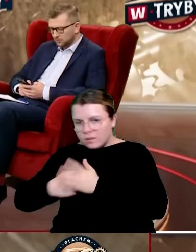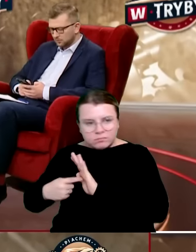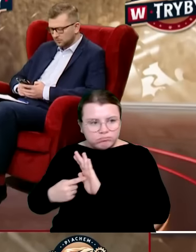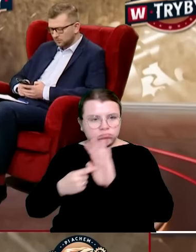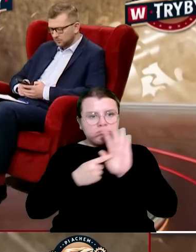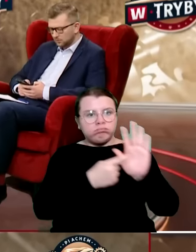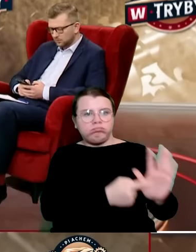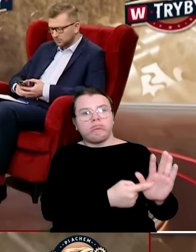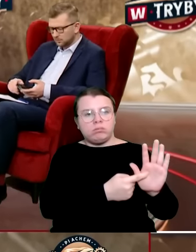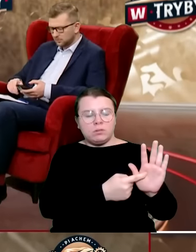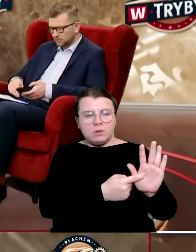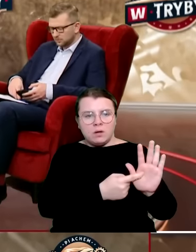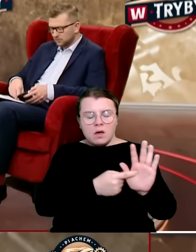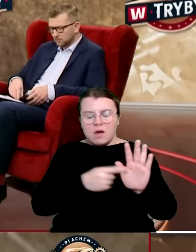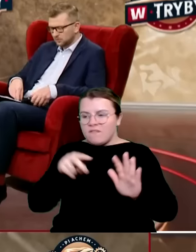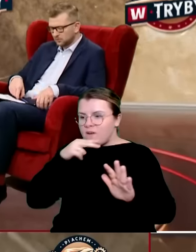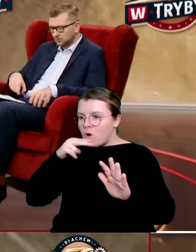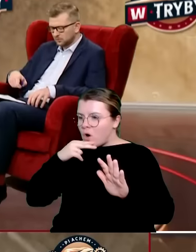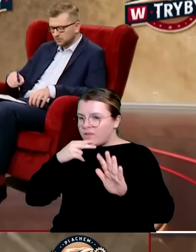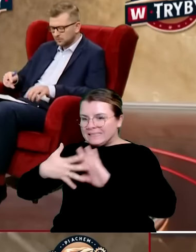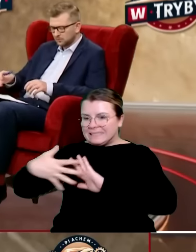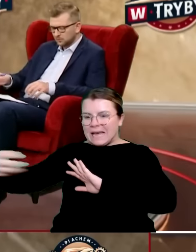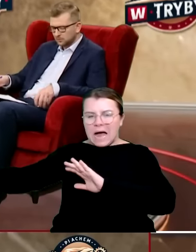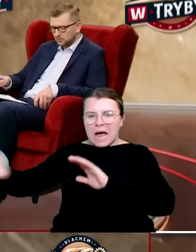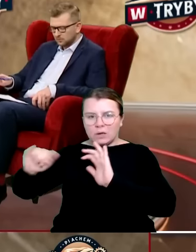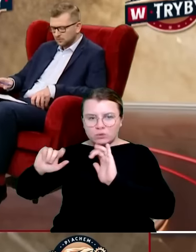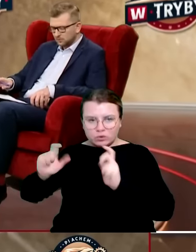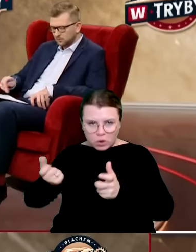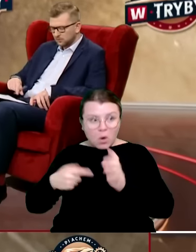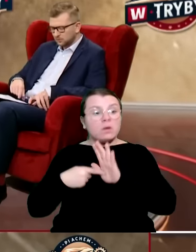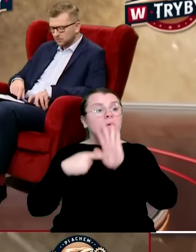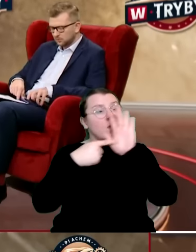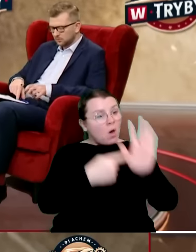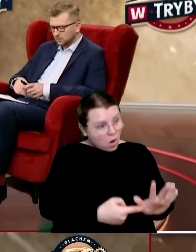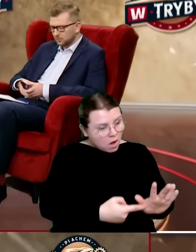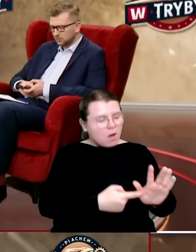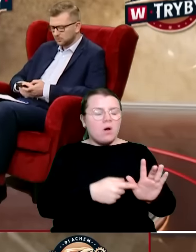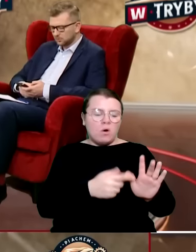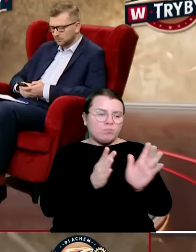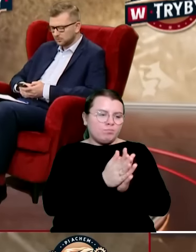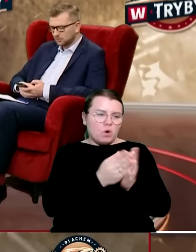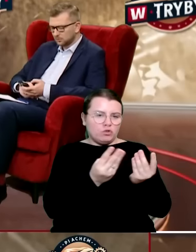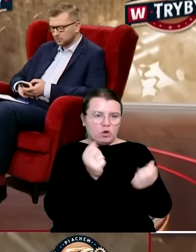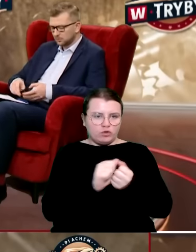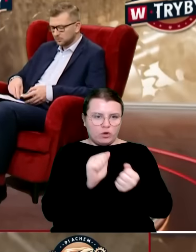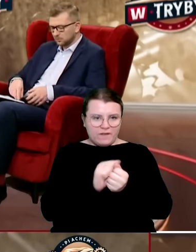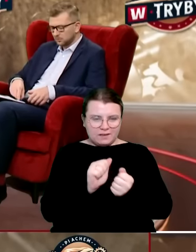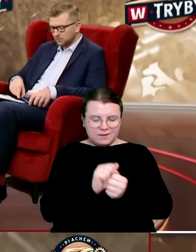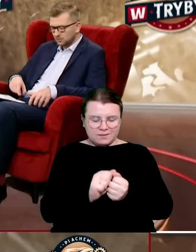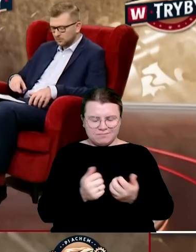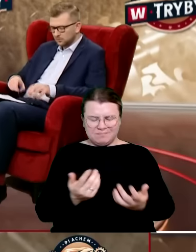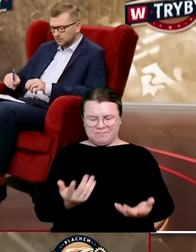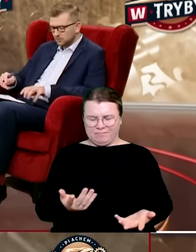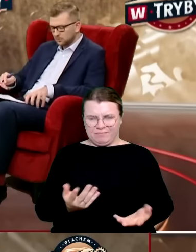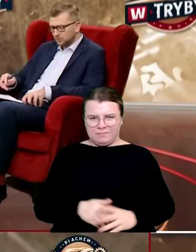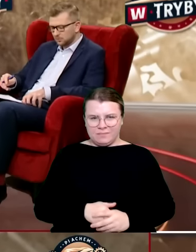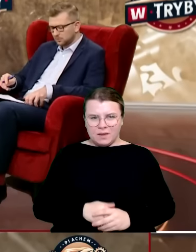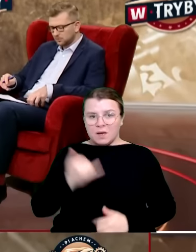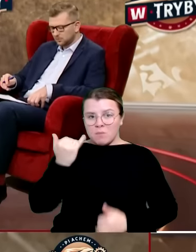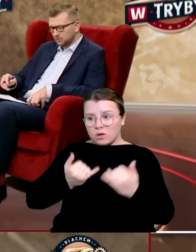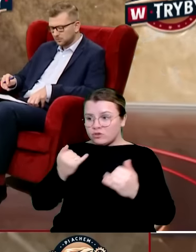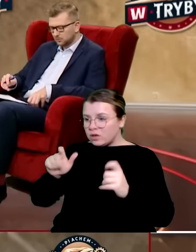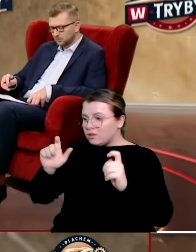zostało zniszczone, co woda zabrała i dopiero wtedy będą mogli ubiegać się o odszkodowanie. Bo jeżeli to będzie na takiej zasadzie, że ludzie już powyrzucali to,